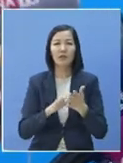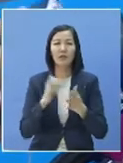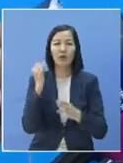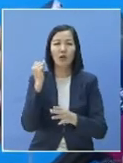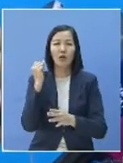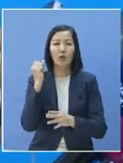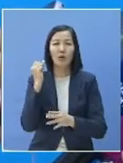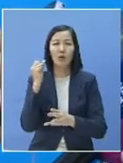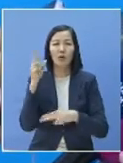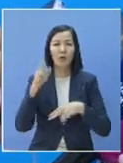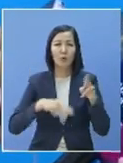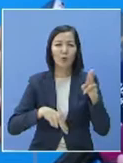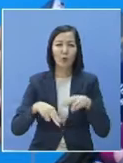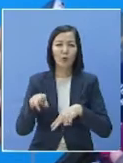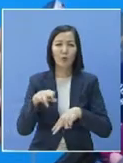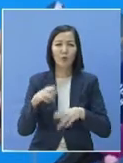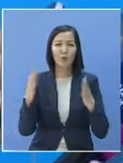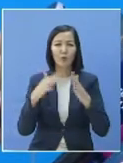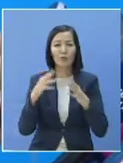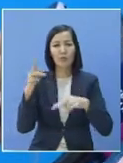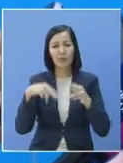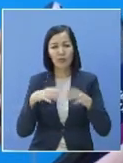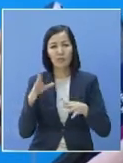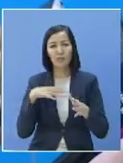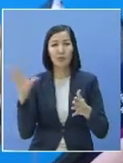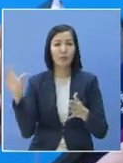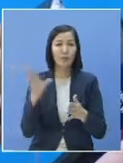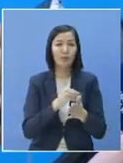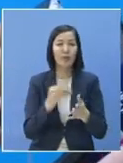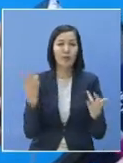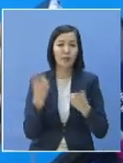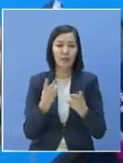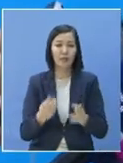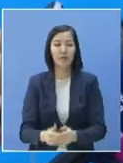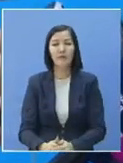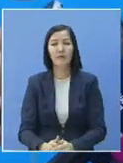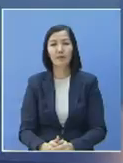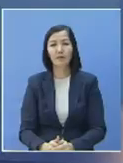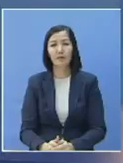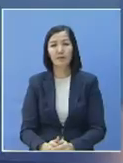жүріп жатыр, қаншама үйлер салынып жатыр. Солардың бәріне ондай қажеттілік бар.